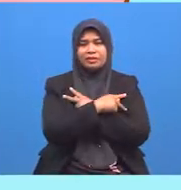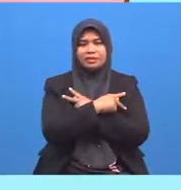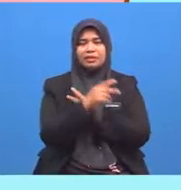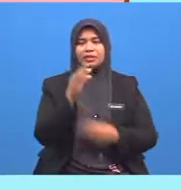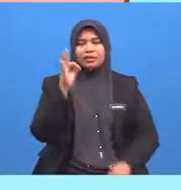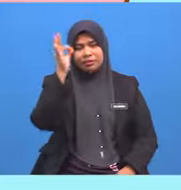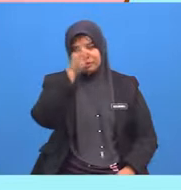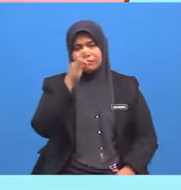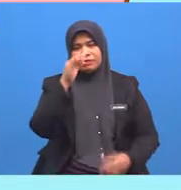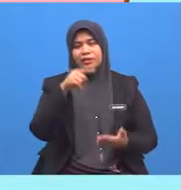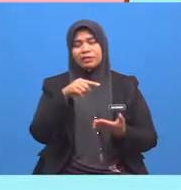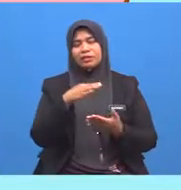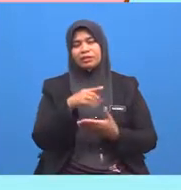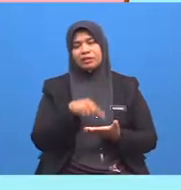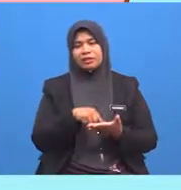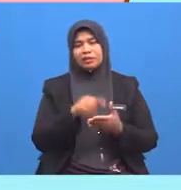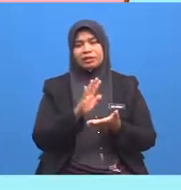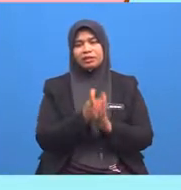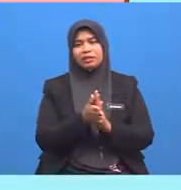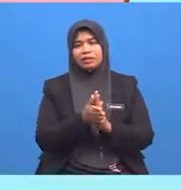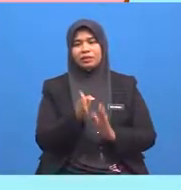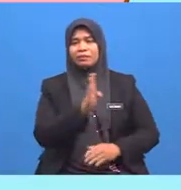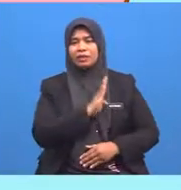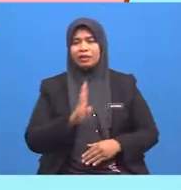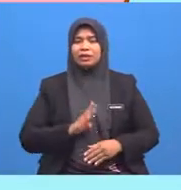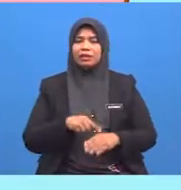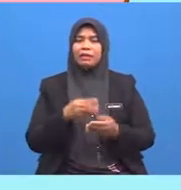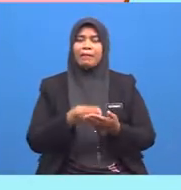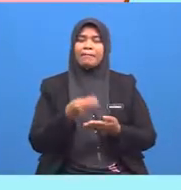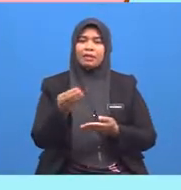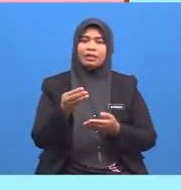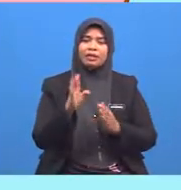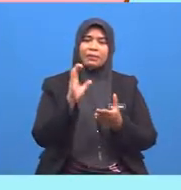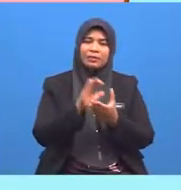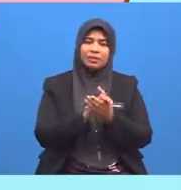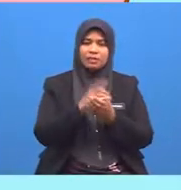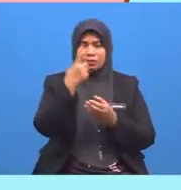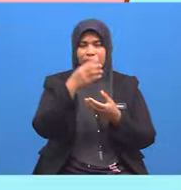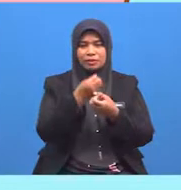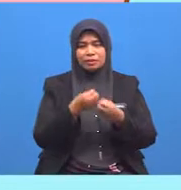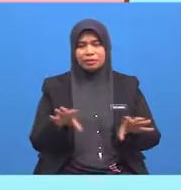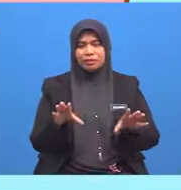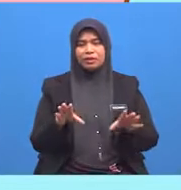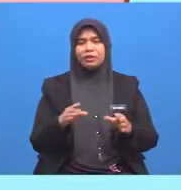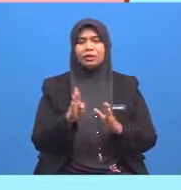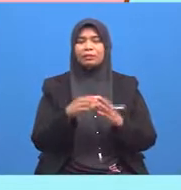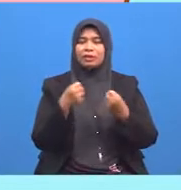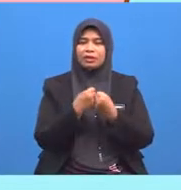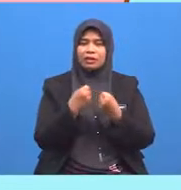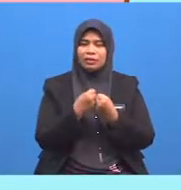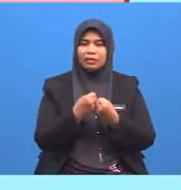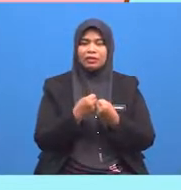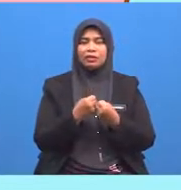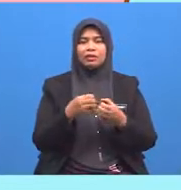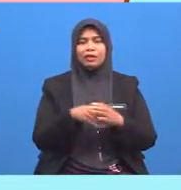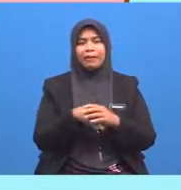menyebabkan Baginda diberi kepercayaan menyelesaikan permasalahan diantara kau bila di dalam